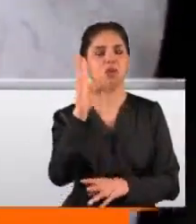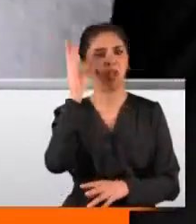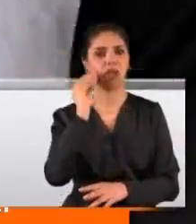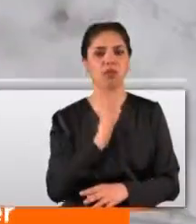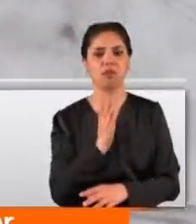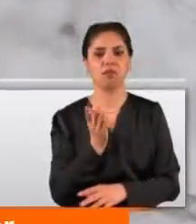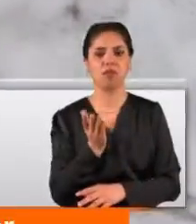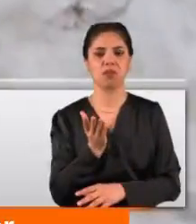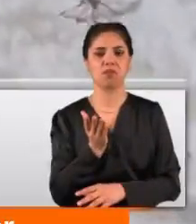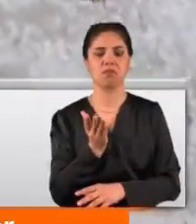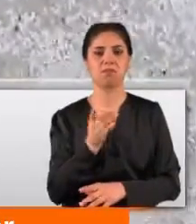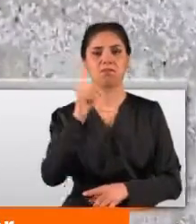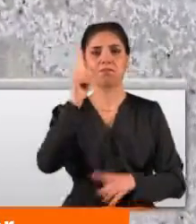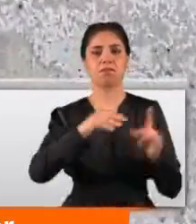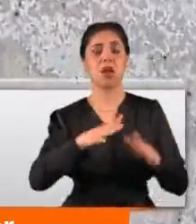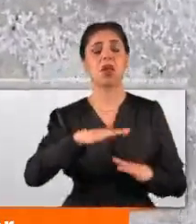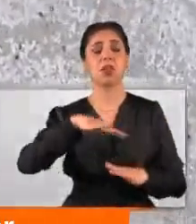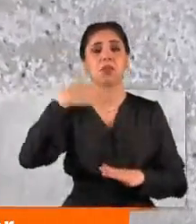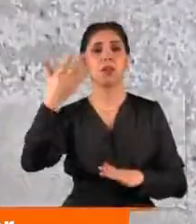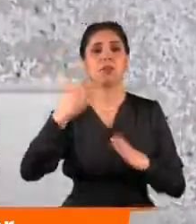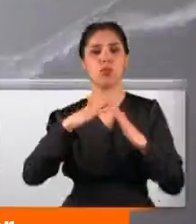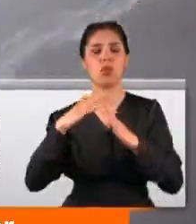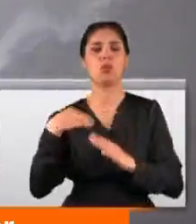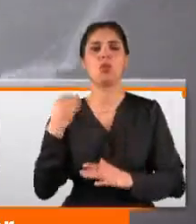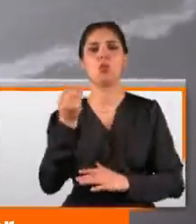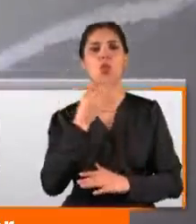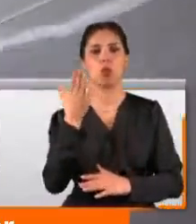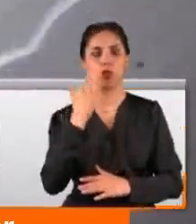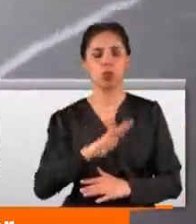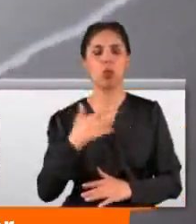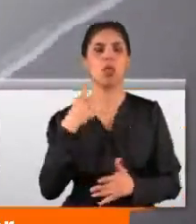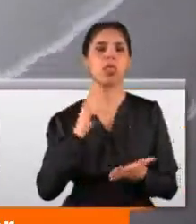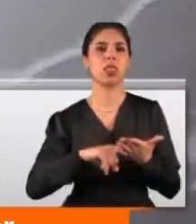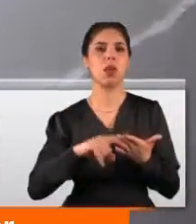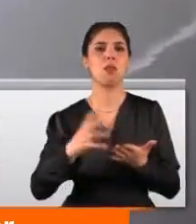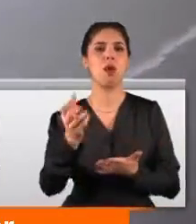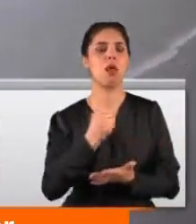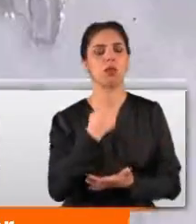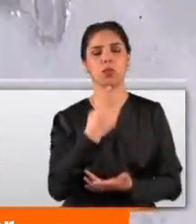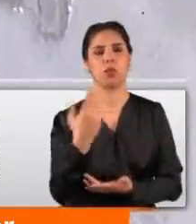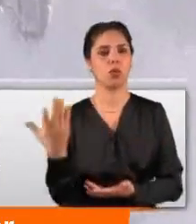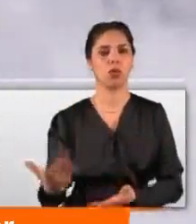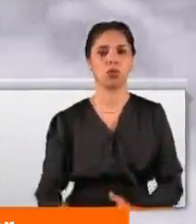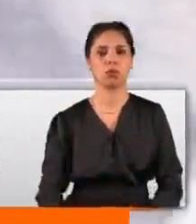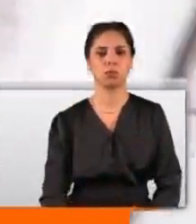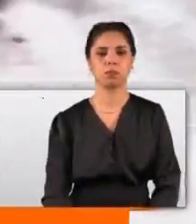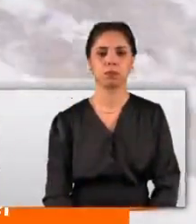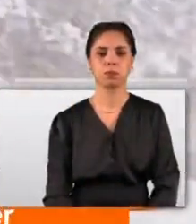net. Bazı maliklerse borçlarının olmadığını ve tapularını aldığını söylüyor.